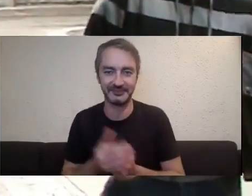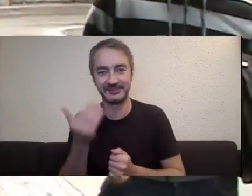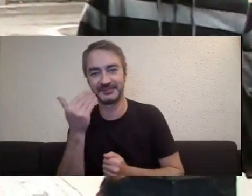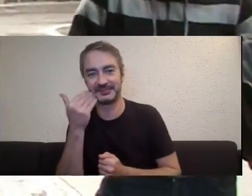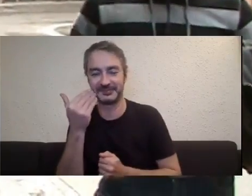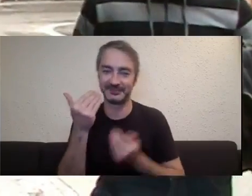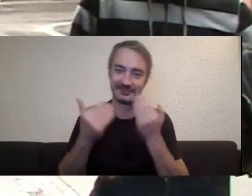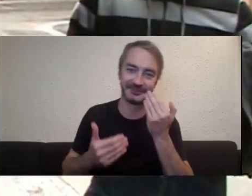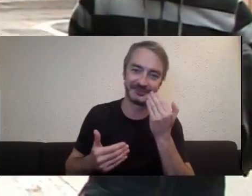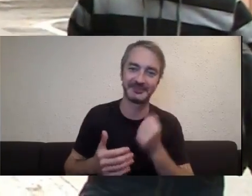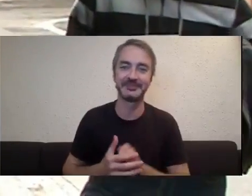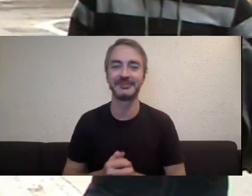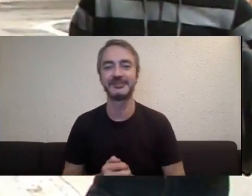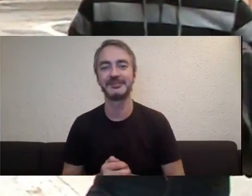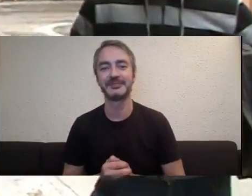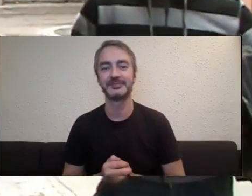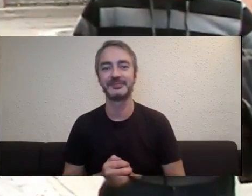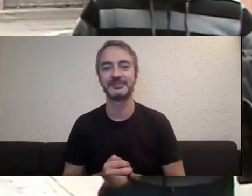No ens feia molt cas, però bueno, al final...